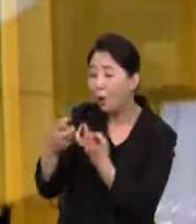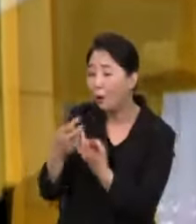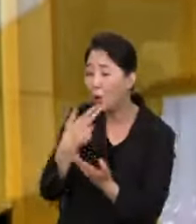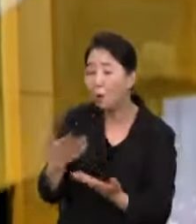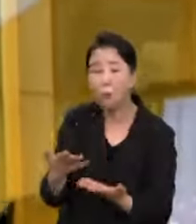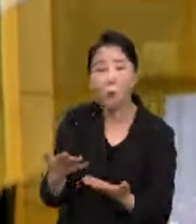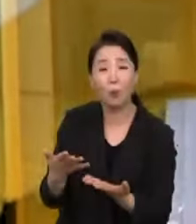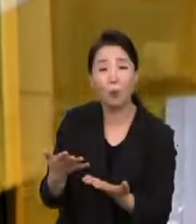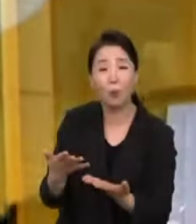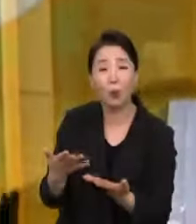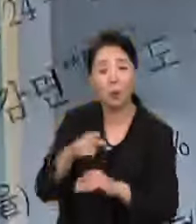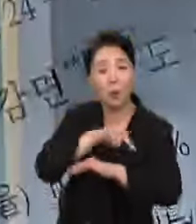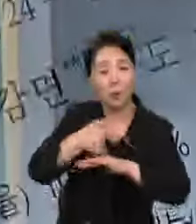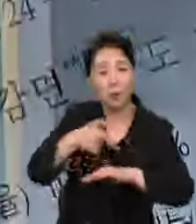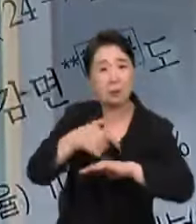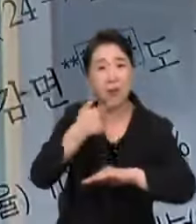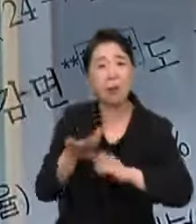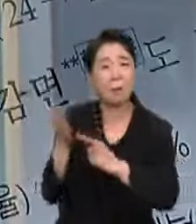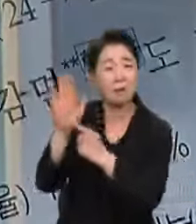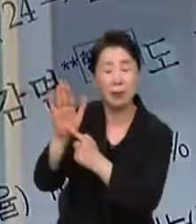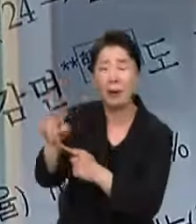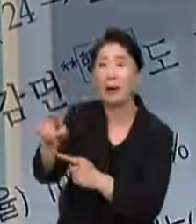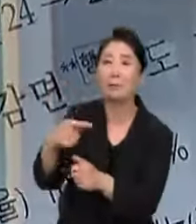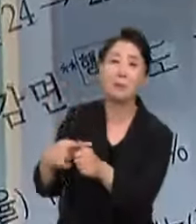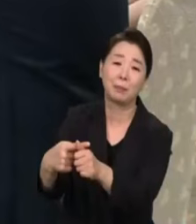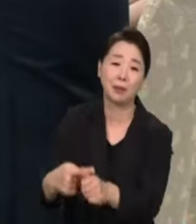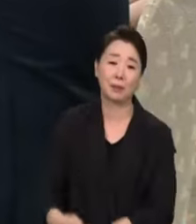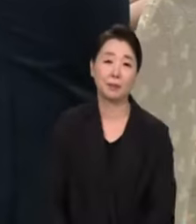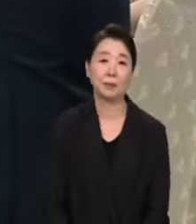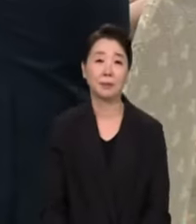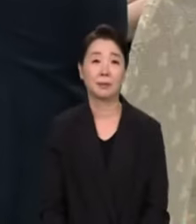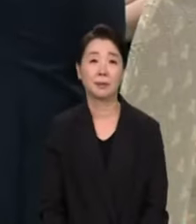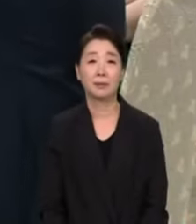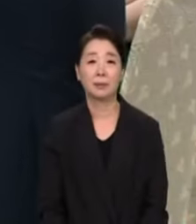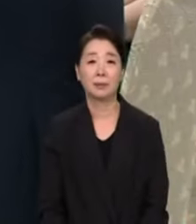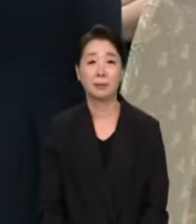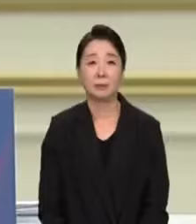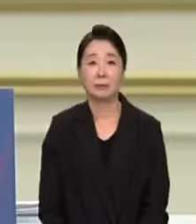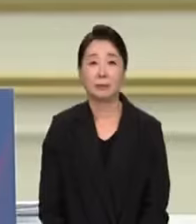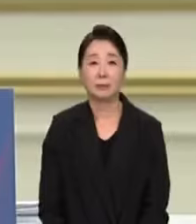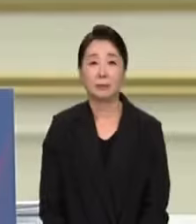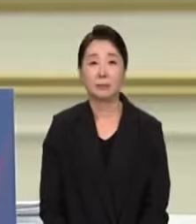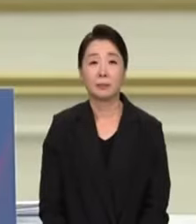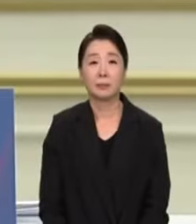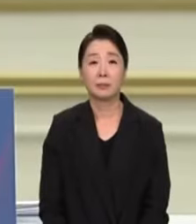방대한 과제만 늘어났다 비판도 나옵니다 JTBC